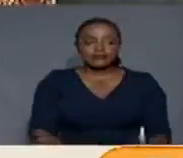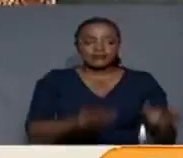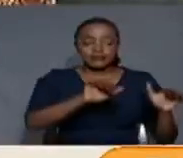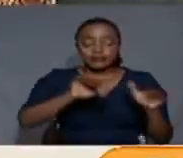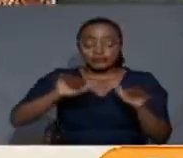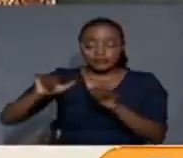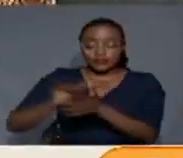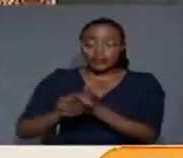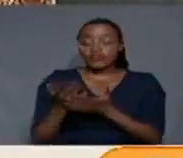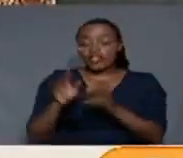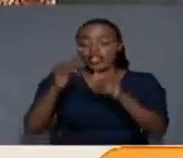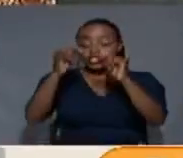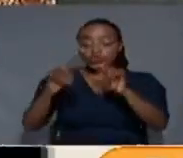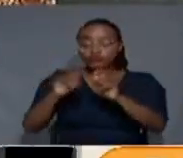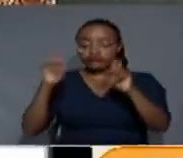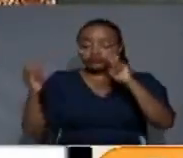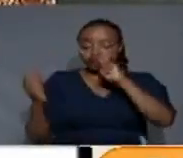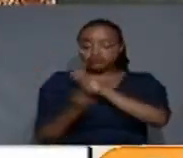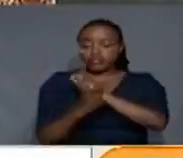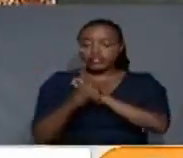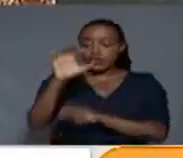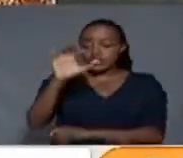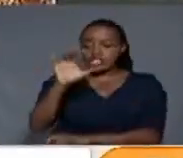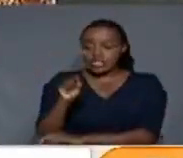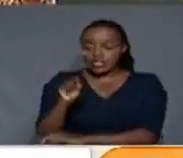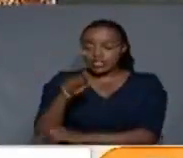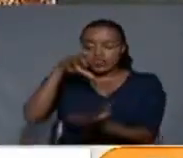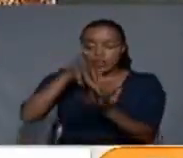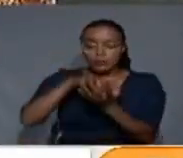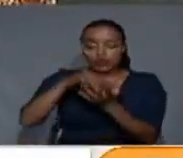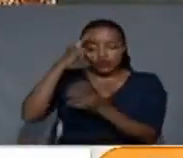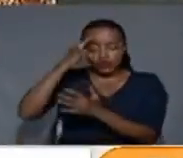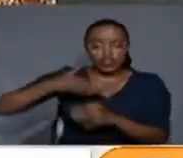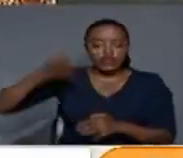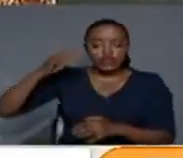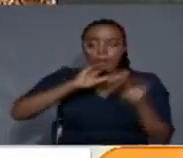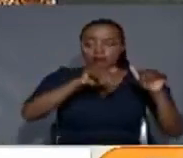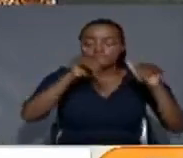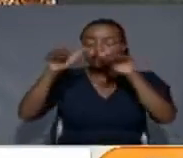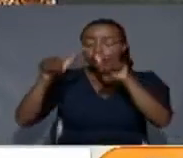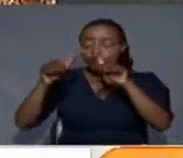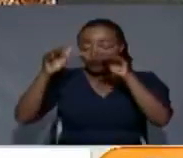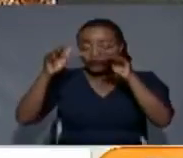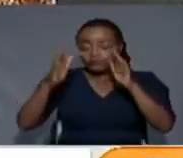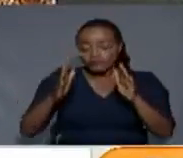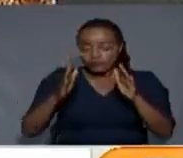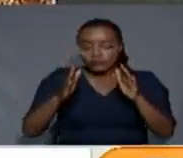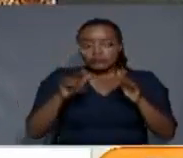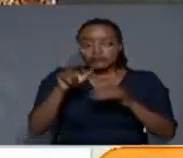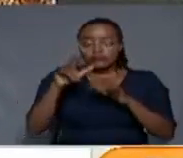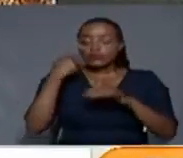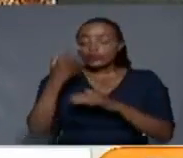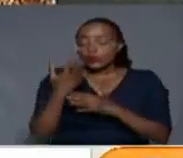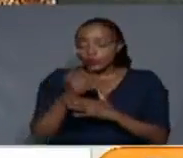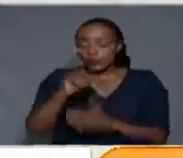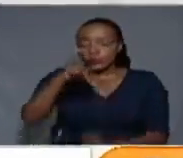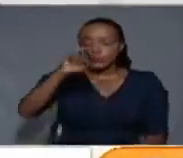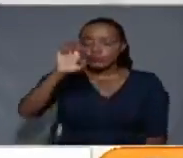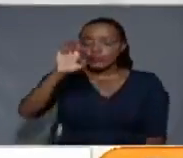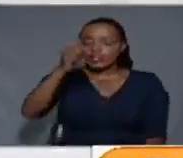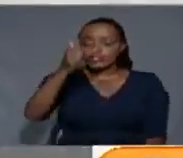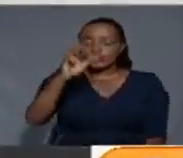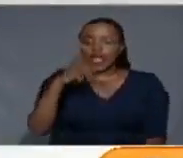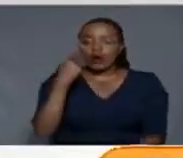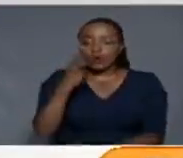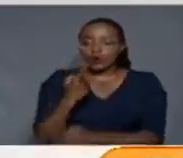Na kwenye mabadiliko ya baraza la mawaziri, nafasi ya aliyekuwa waziri wa kilimo Mwangi Kiunjuri imechukuliwa na Peter Munya, ambaye